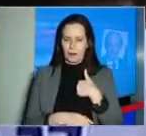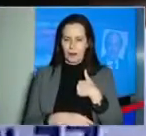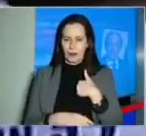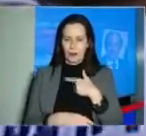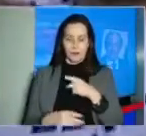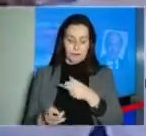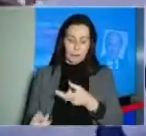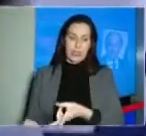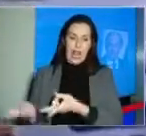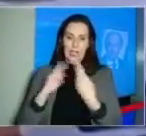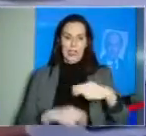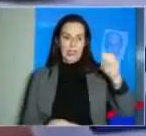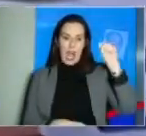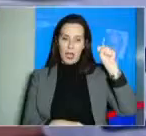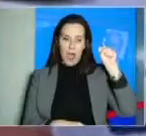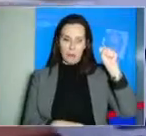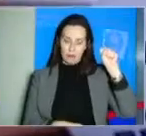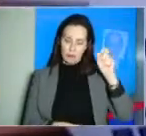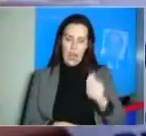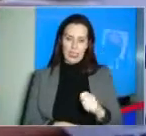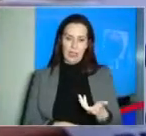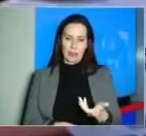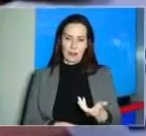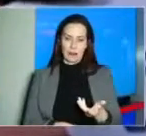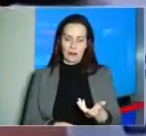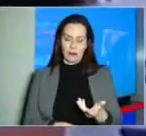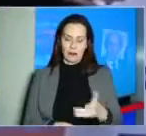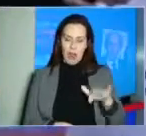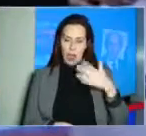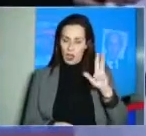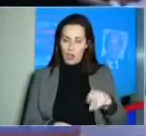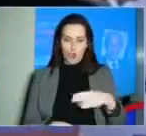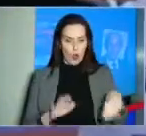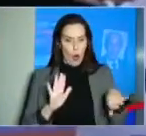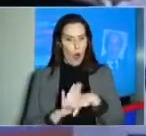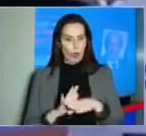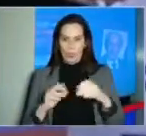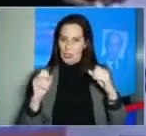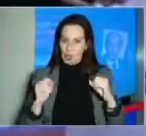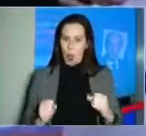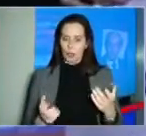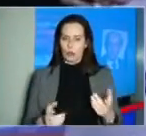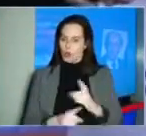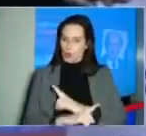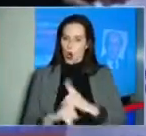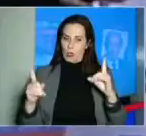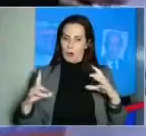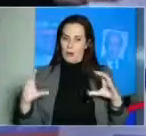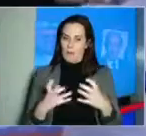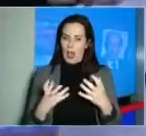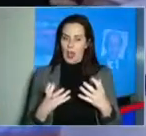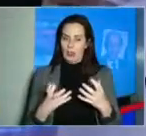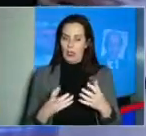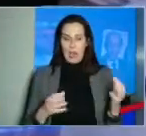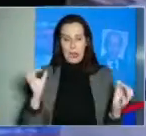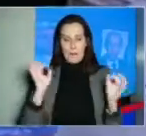או החזרת הכהניזם לכנסת, לאחר שיש לנו חוק יסוד שאוסר על מפלגה